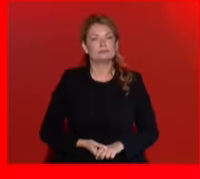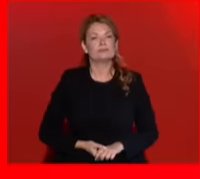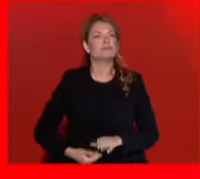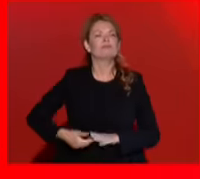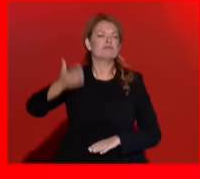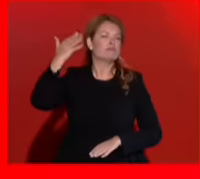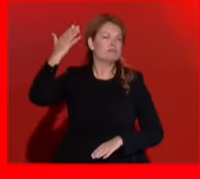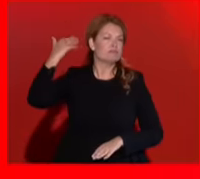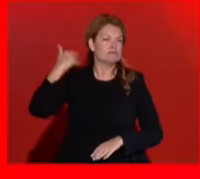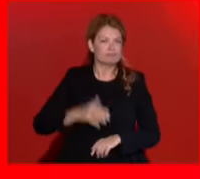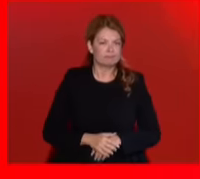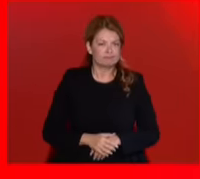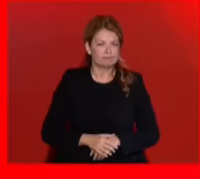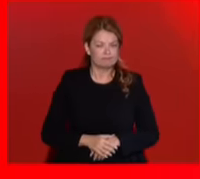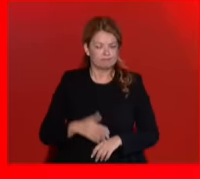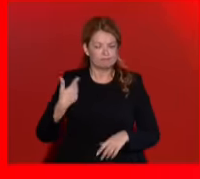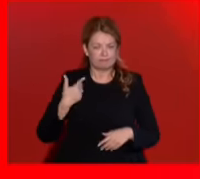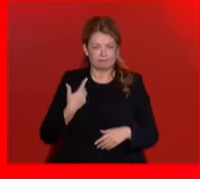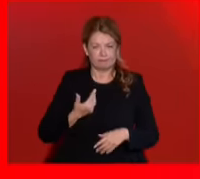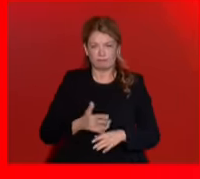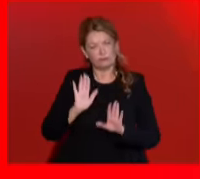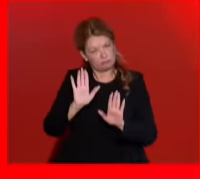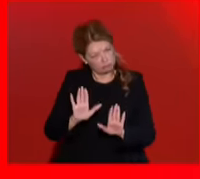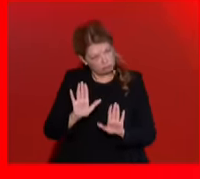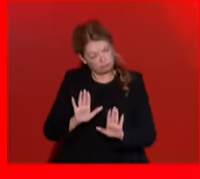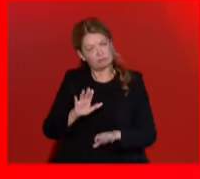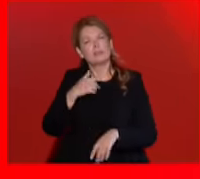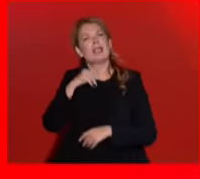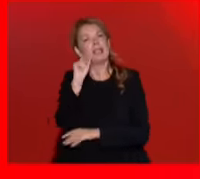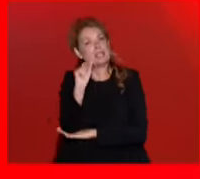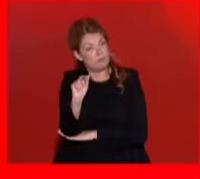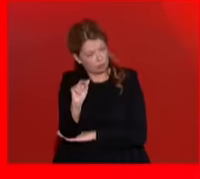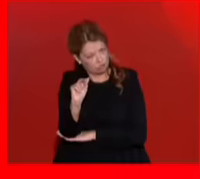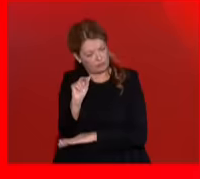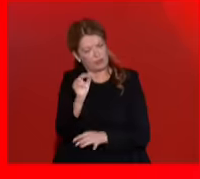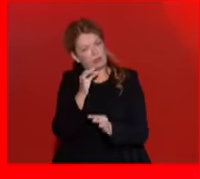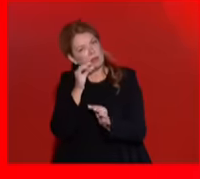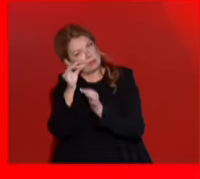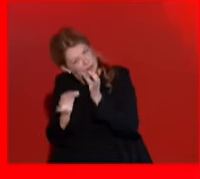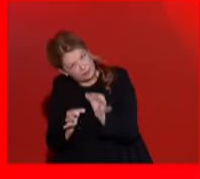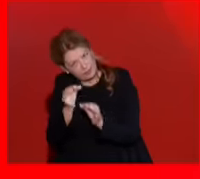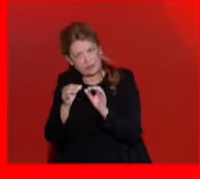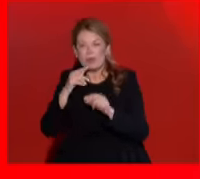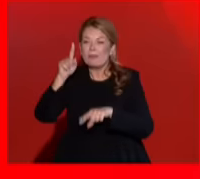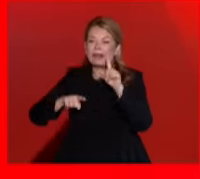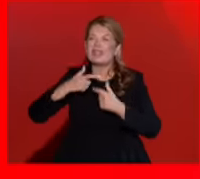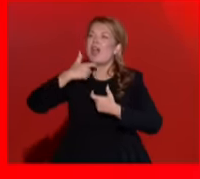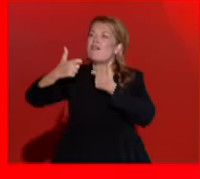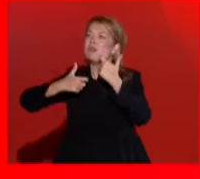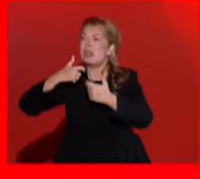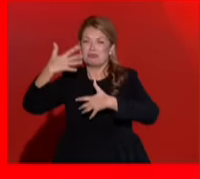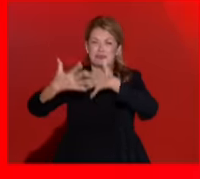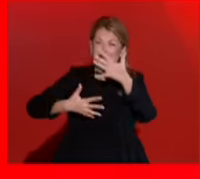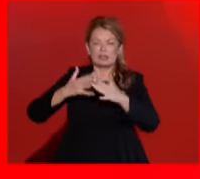το κίνημα των αγανακτισμένων, σας υπόσχομαι ότι θα έρθω σε σημεία που ενδιαφέρουν και τους φωνασκούντες.